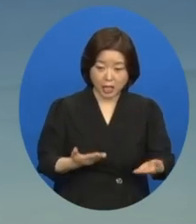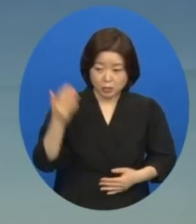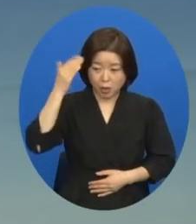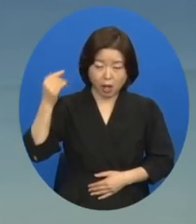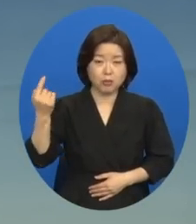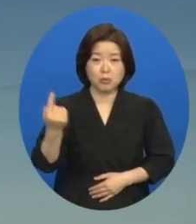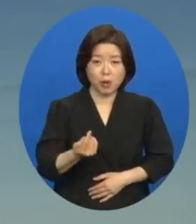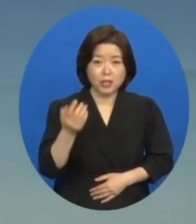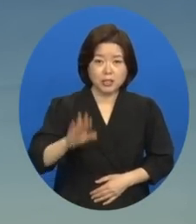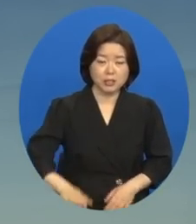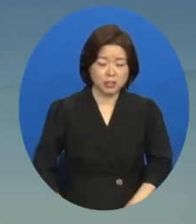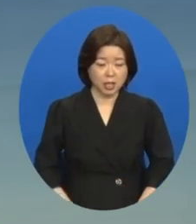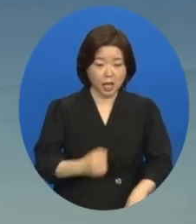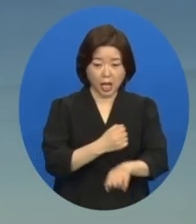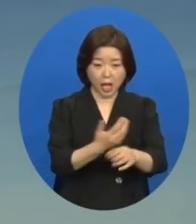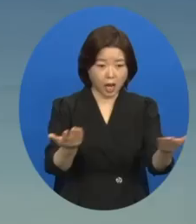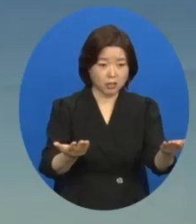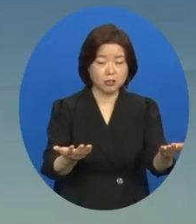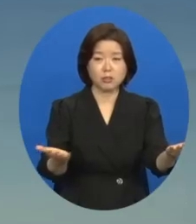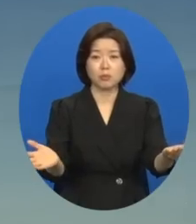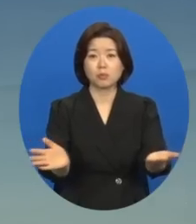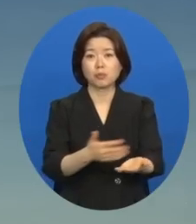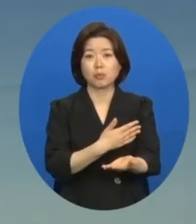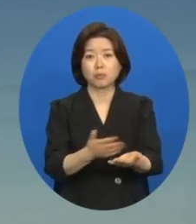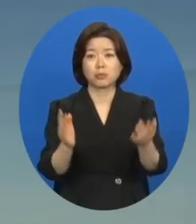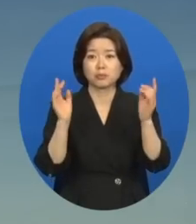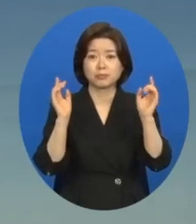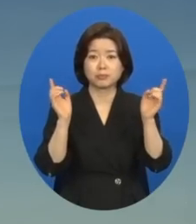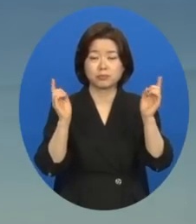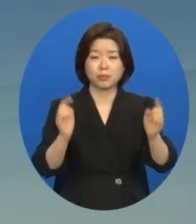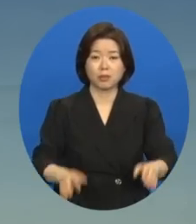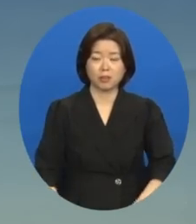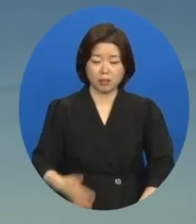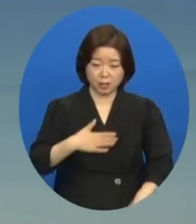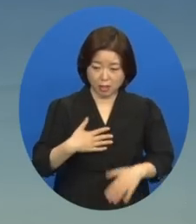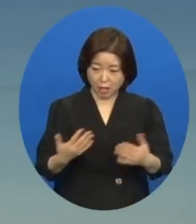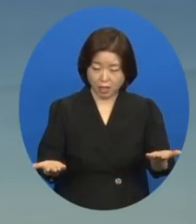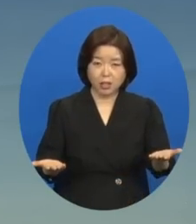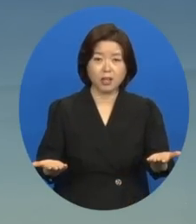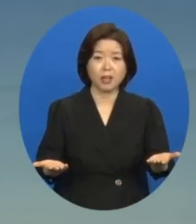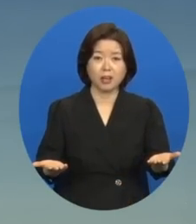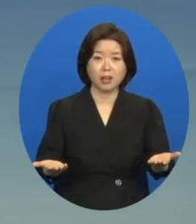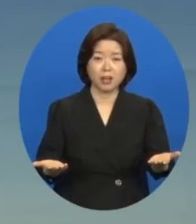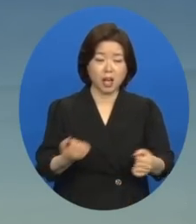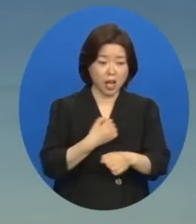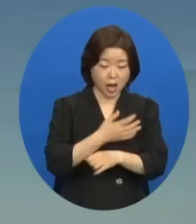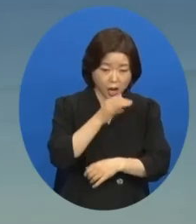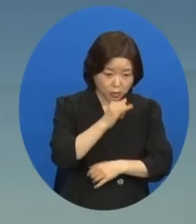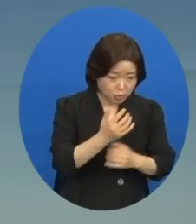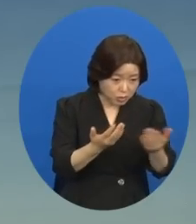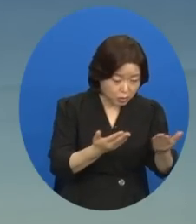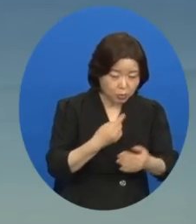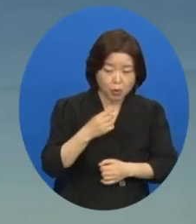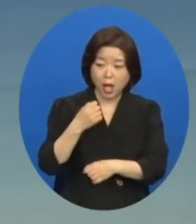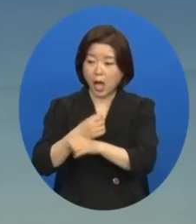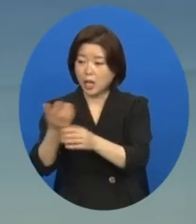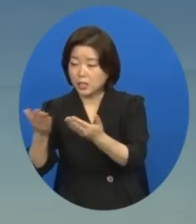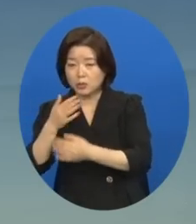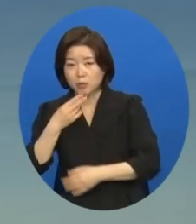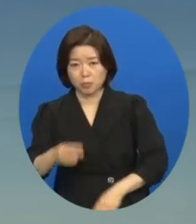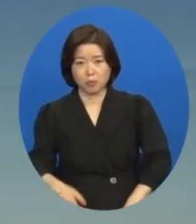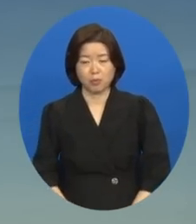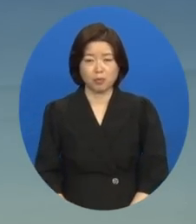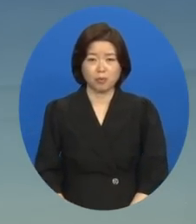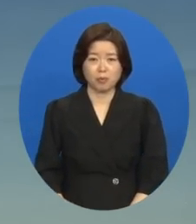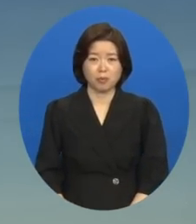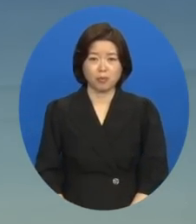나왔지만 할 일이 아무것도 없는 거예요. 아무것도 할 일이 없어요. 할 수 있는 일도 없고 할 일도 없고. 그래서